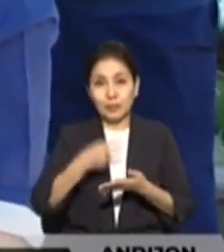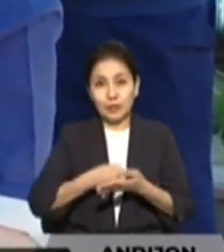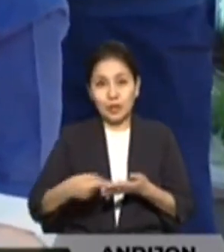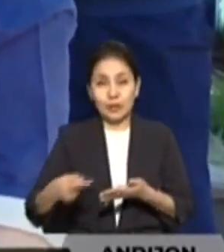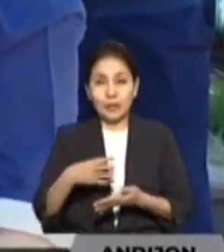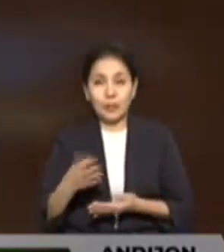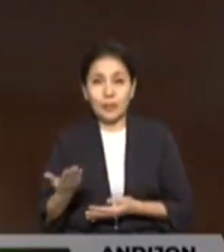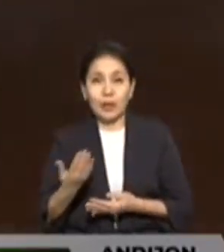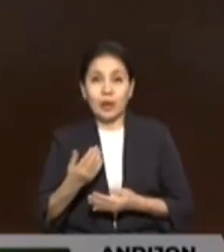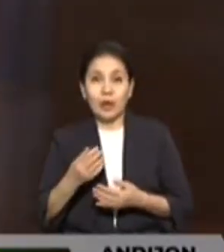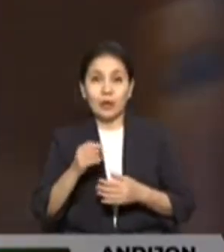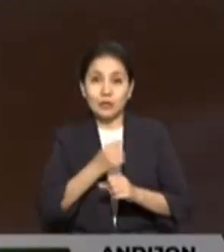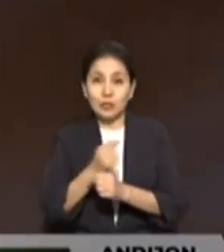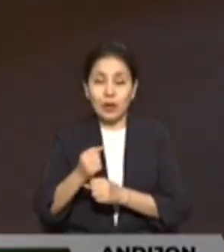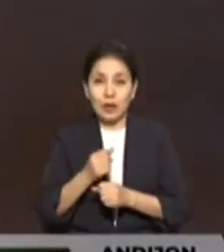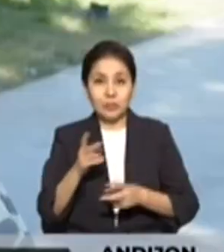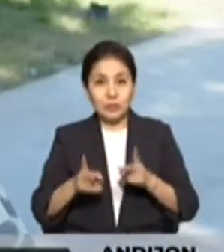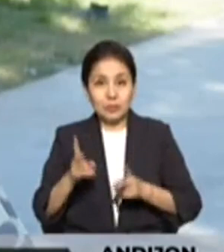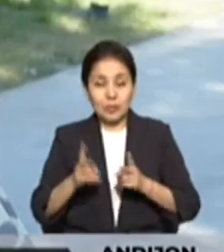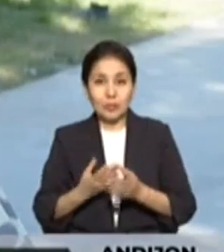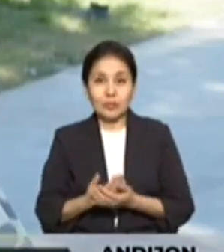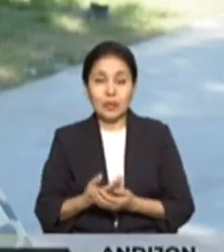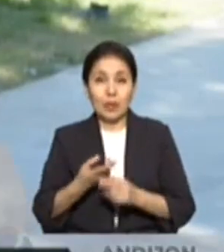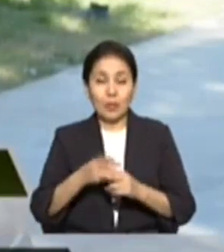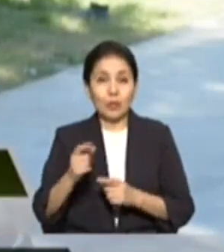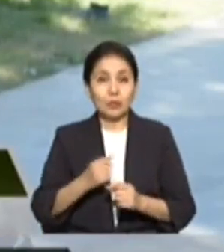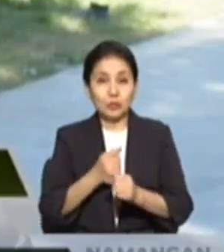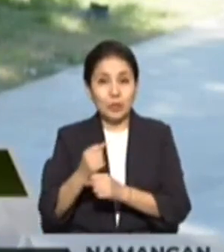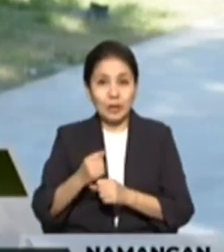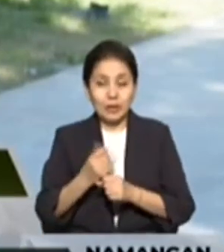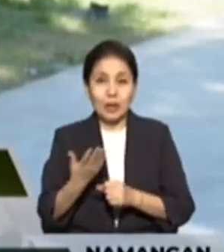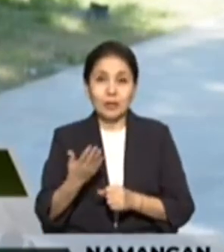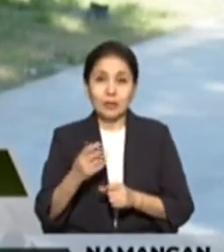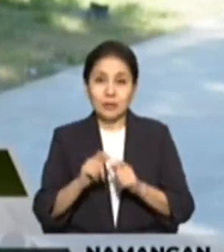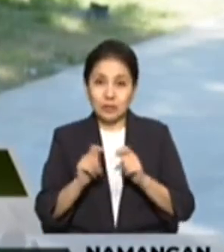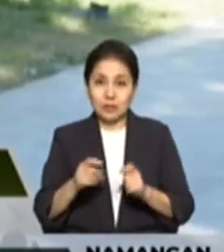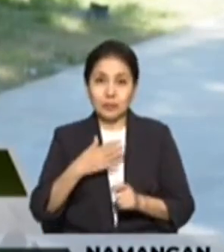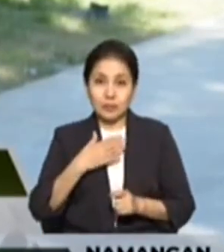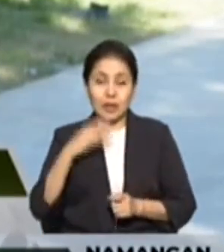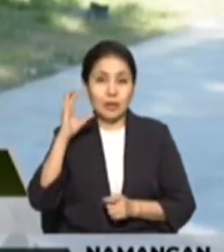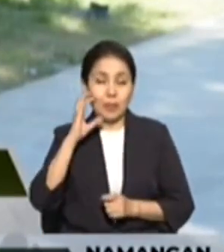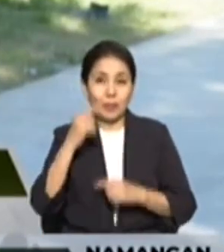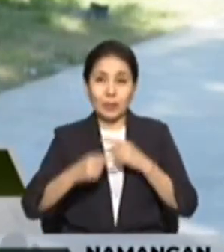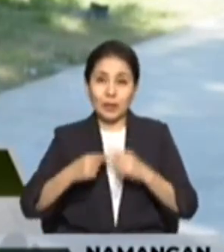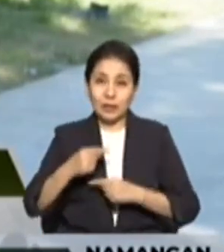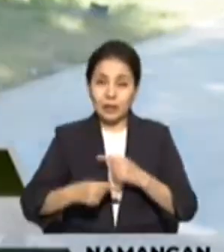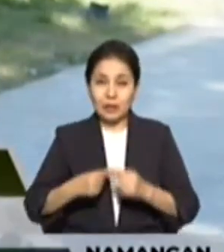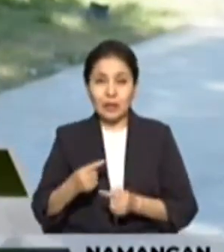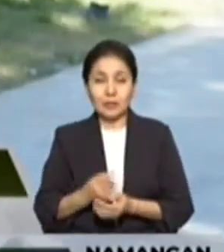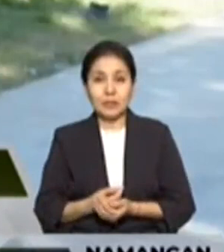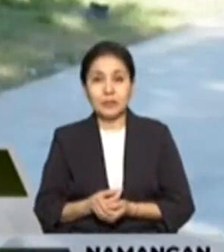turibmiz. Sumalaklar pishiyapti doshqozonlarimizda. Bu sumalaklarni tashkil qilishan bizani milliy qadriyatlarimizga